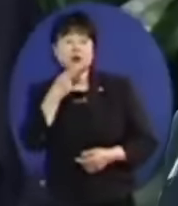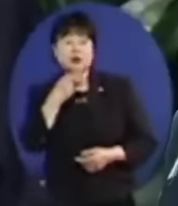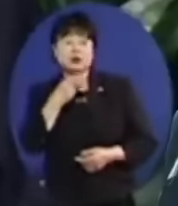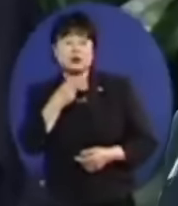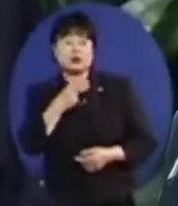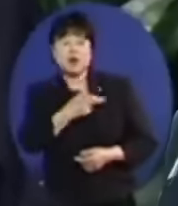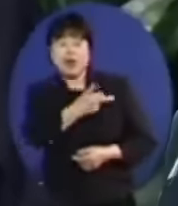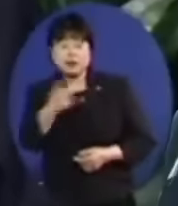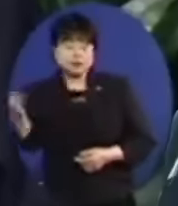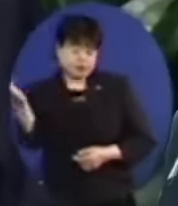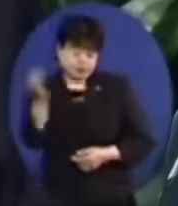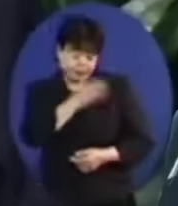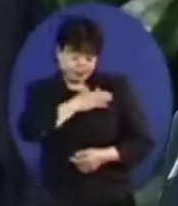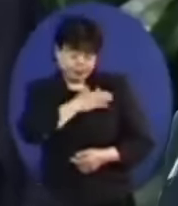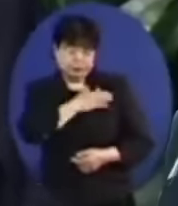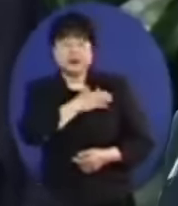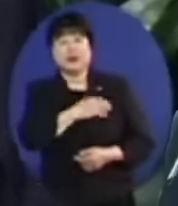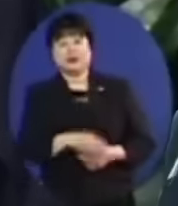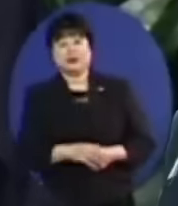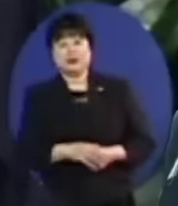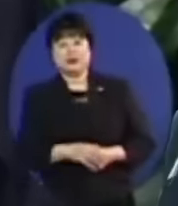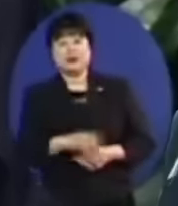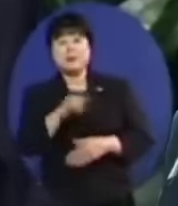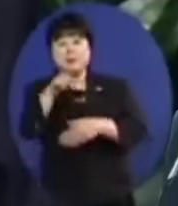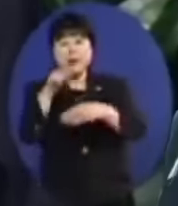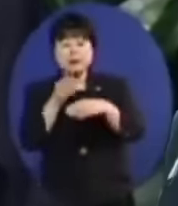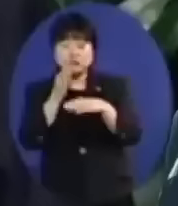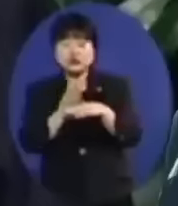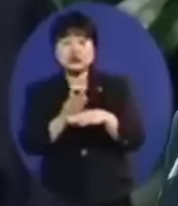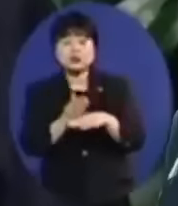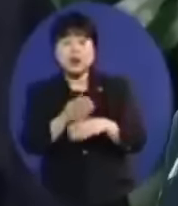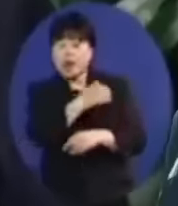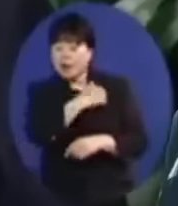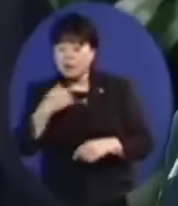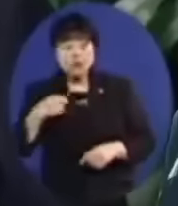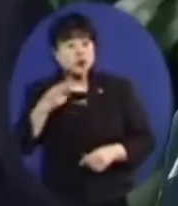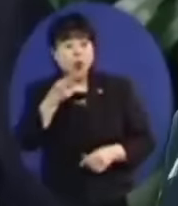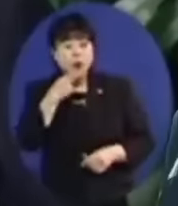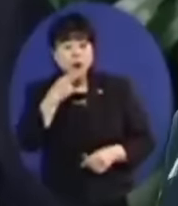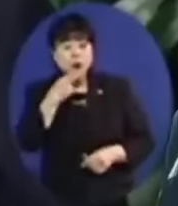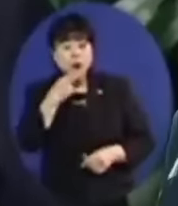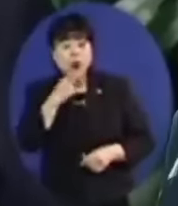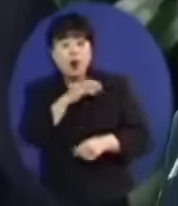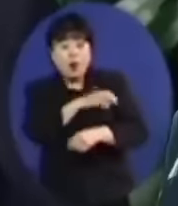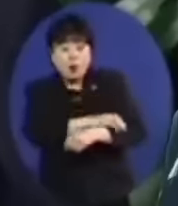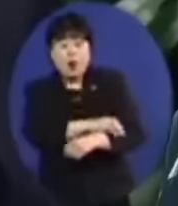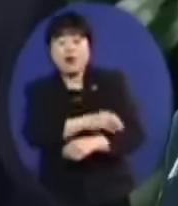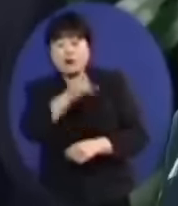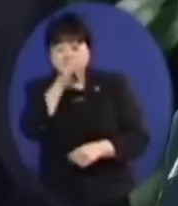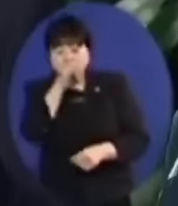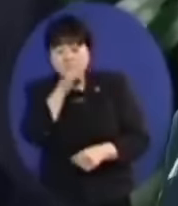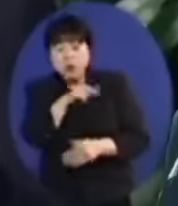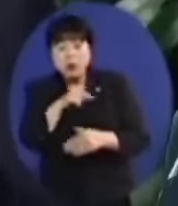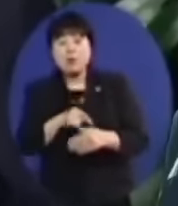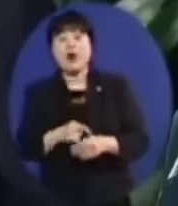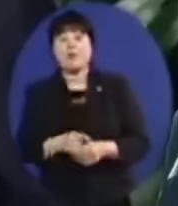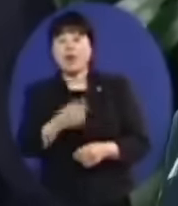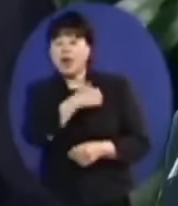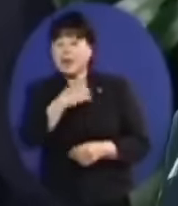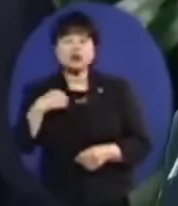아무리 큰 부자도 그 마음 중심에 허전함이 있고, 아무리 권력자도 마음에 허전함이